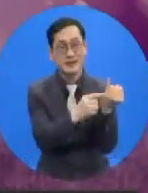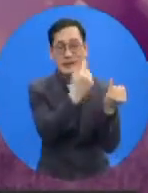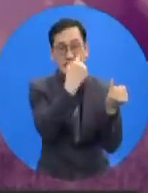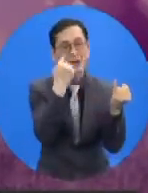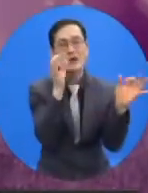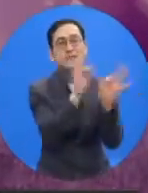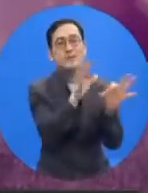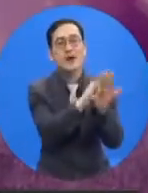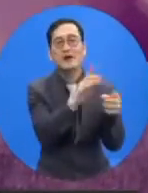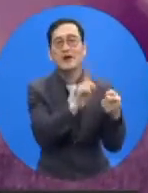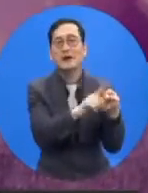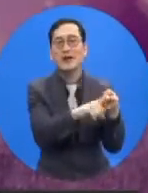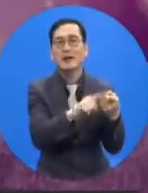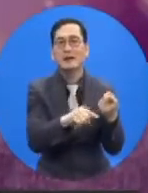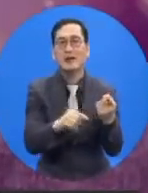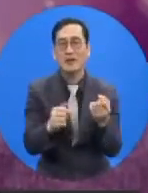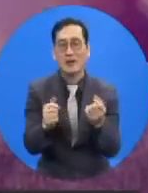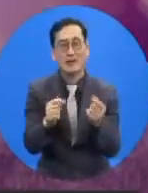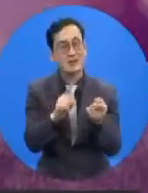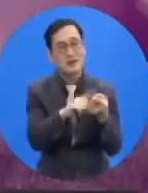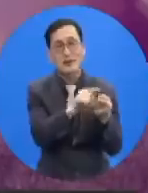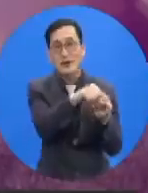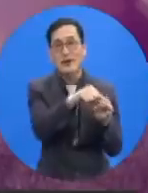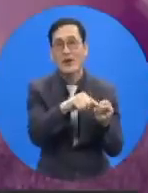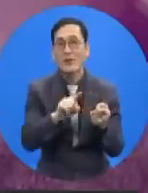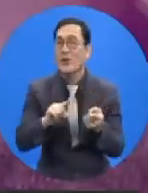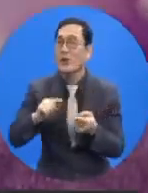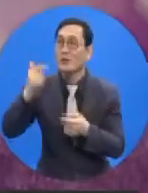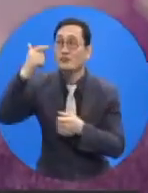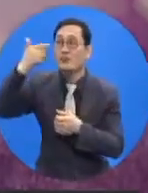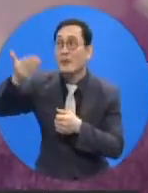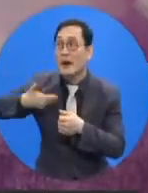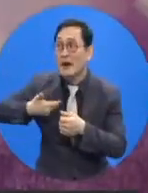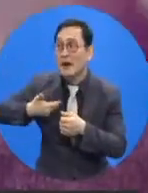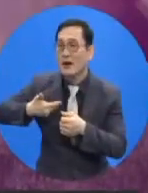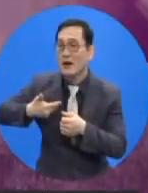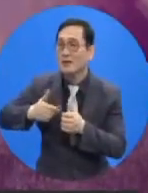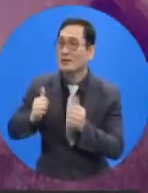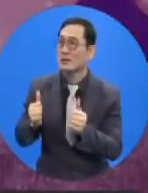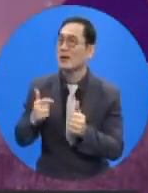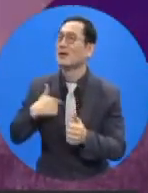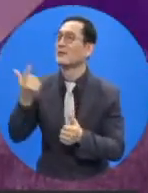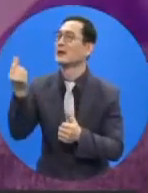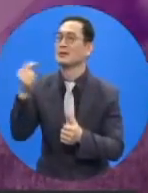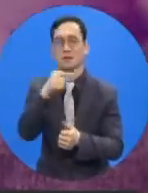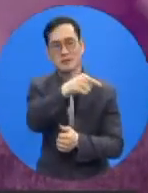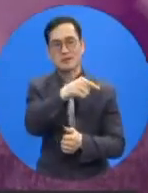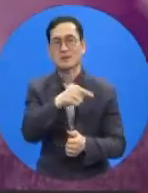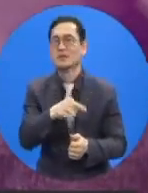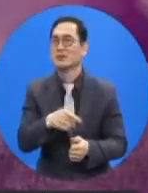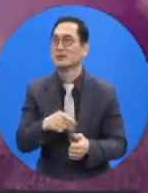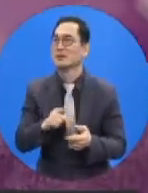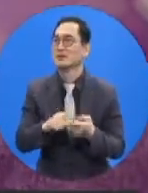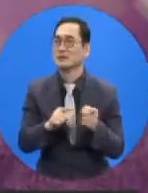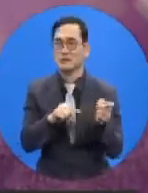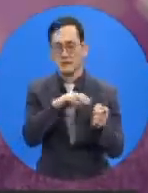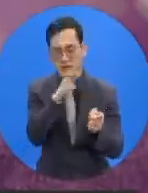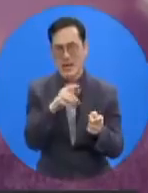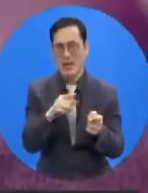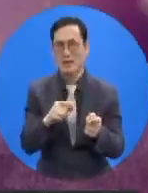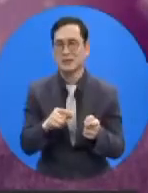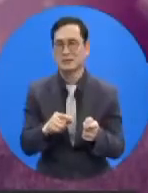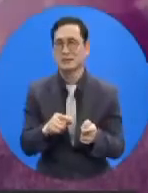자산관리자 PB가 사실상 모든 죄를 인정했습니다. 선처를 구했습니다. 제목은 재점화하는 조국 변수.